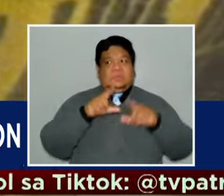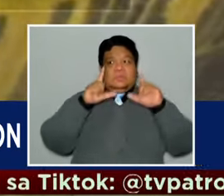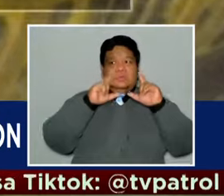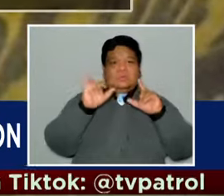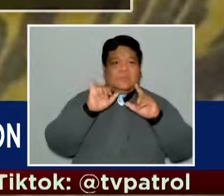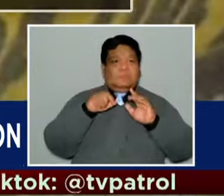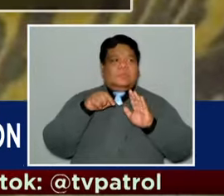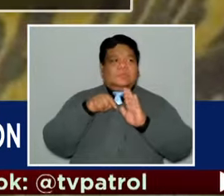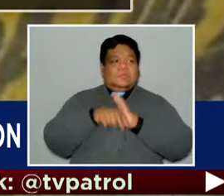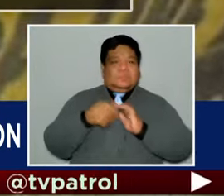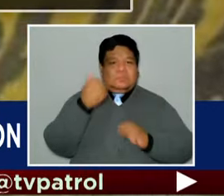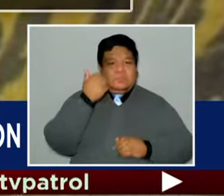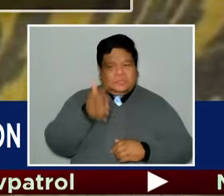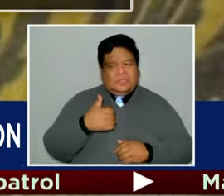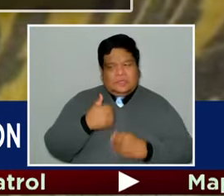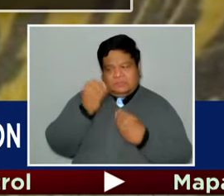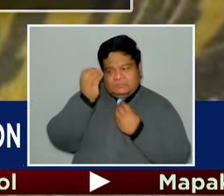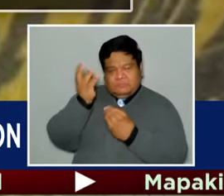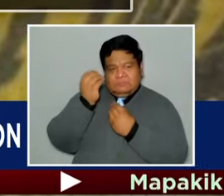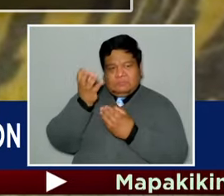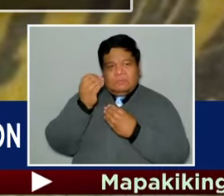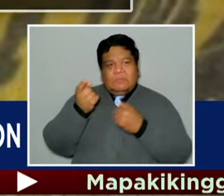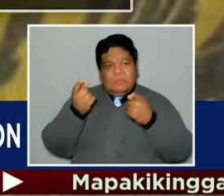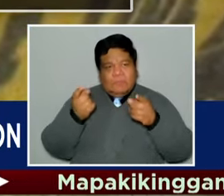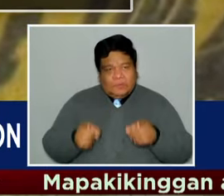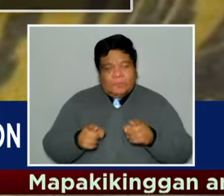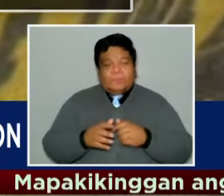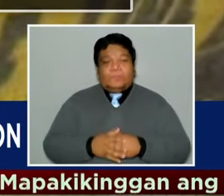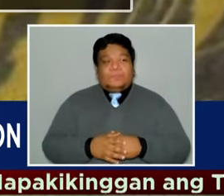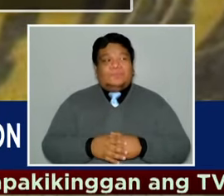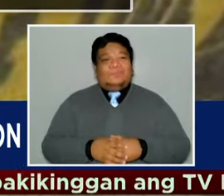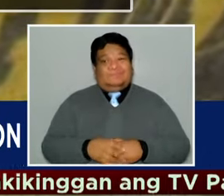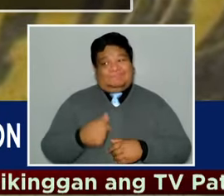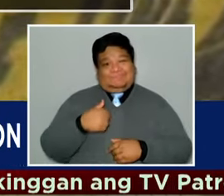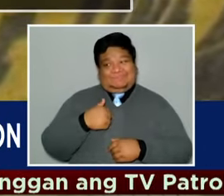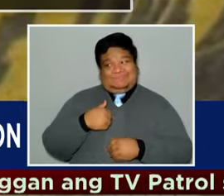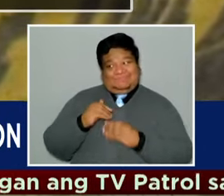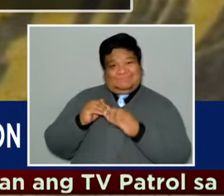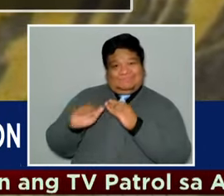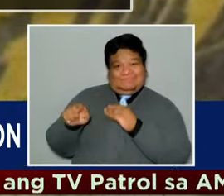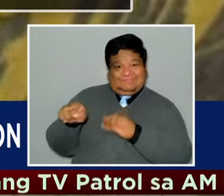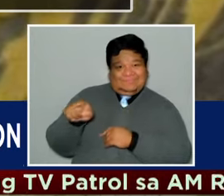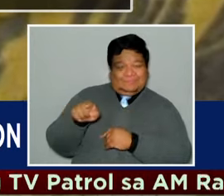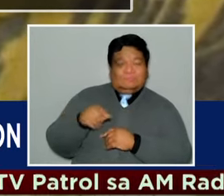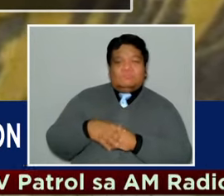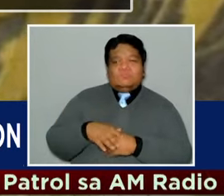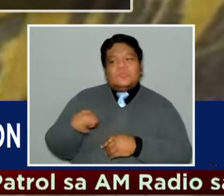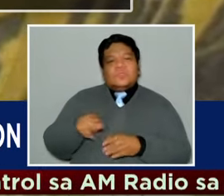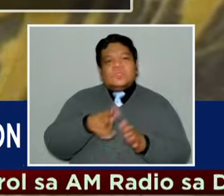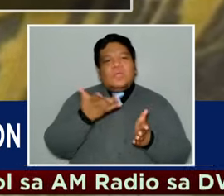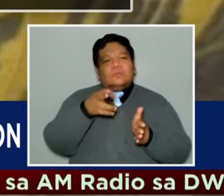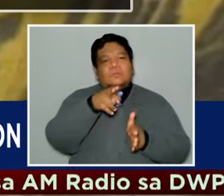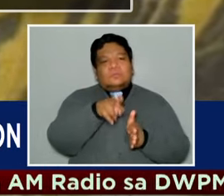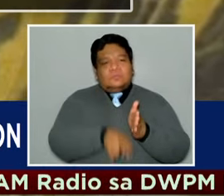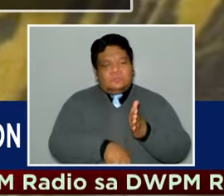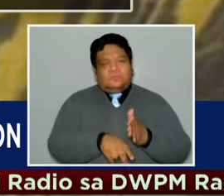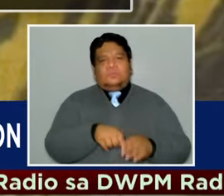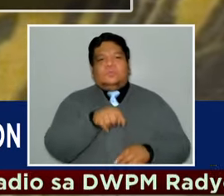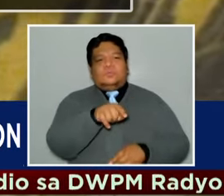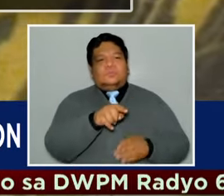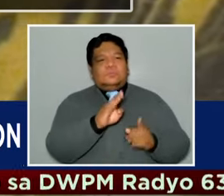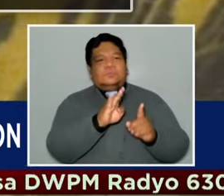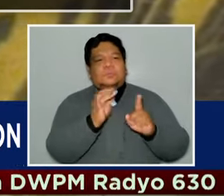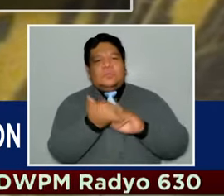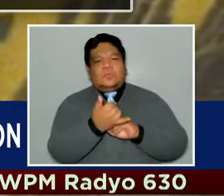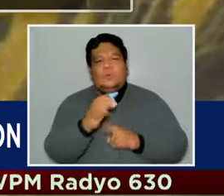ang buong pangyayari. Sabi pa ng nagchat, inilibing ang biktima sa isang sagingan sa Barangay Concepcion. Idinetalye pa